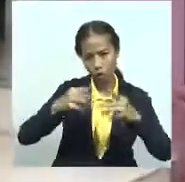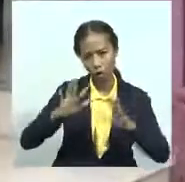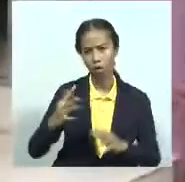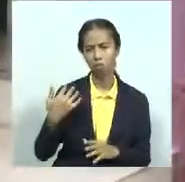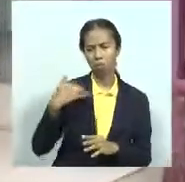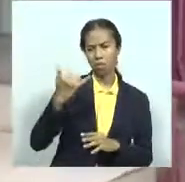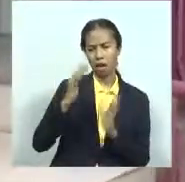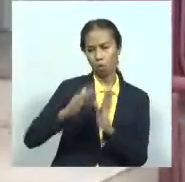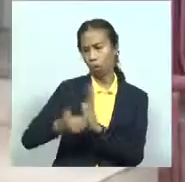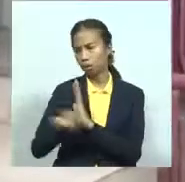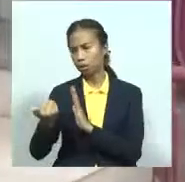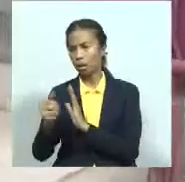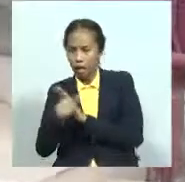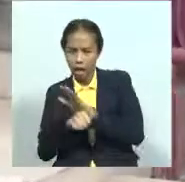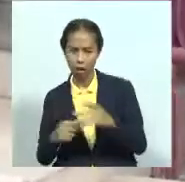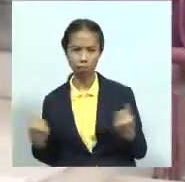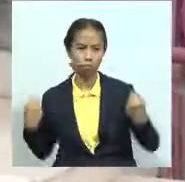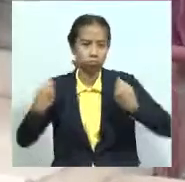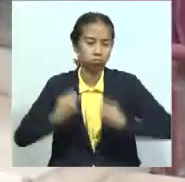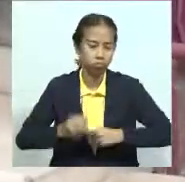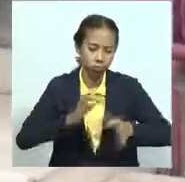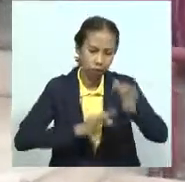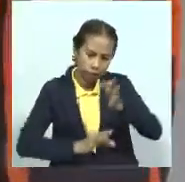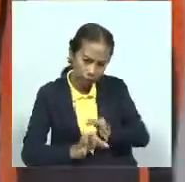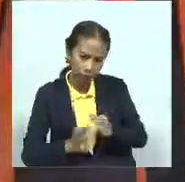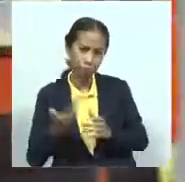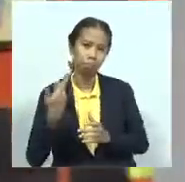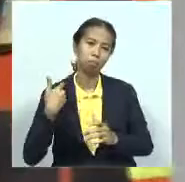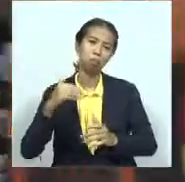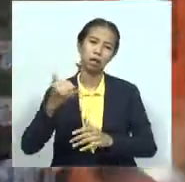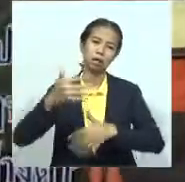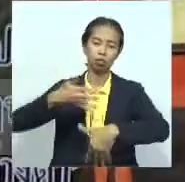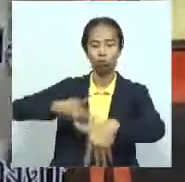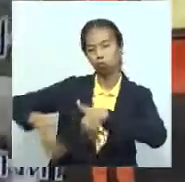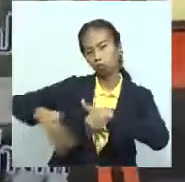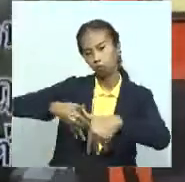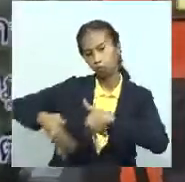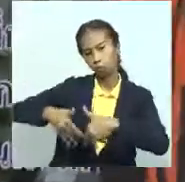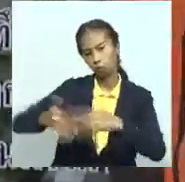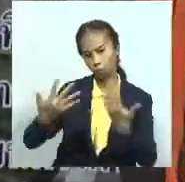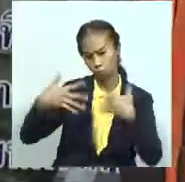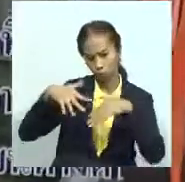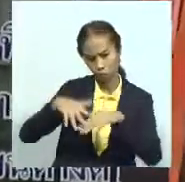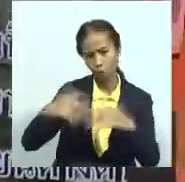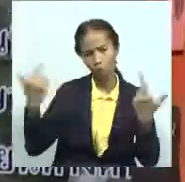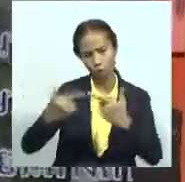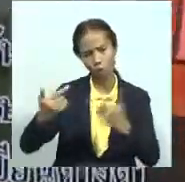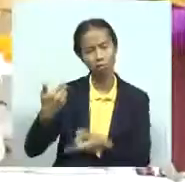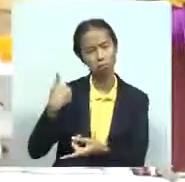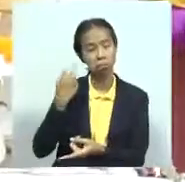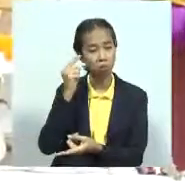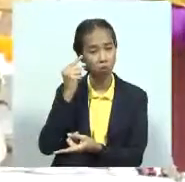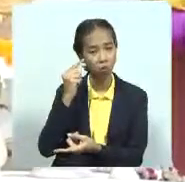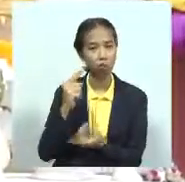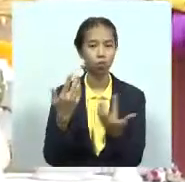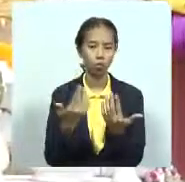เป็นบุคคลอื่นที่นำเสื้อวินมาใส่แทนและอาจจะมีชาวบ้านบริเวณใกล้เคียงมาร่วมก่อเหตุด้วยซึ่